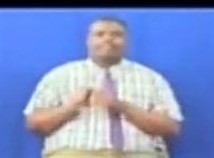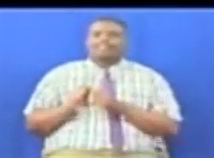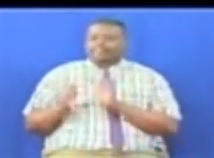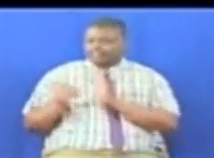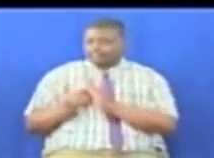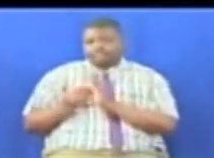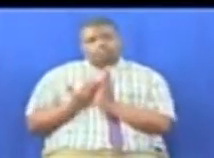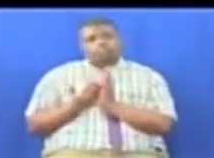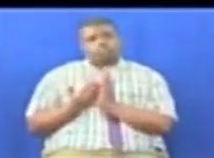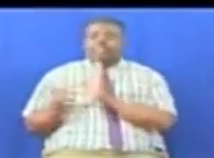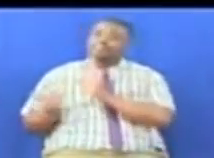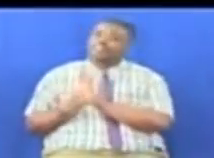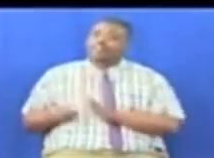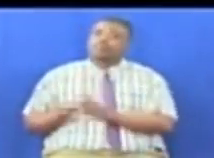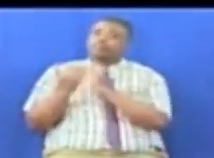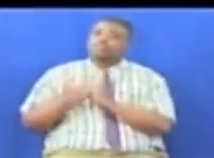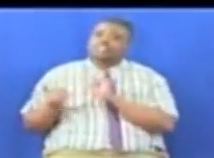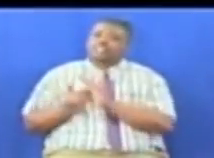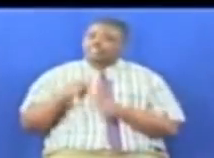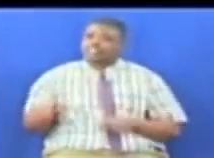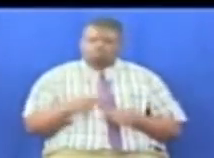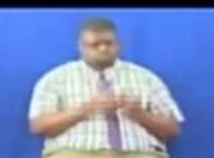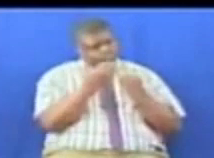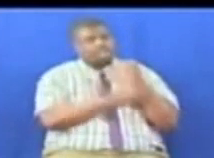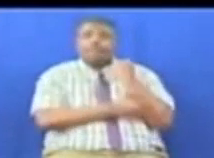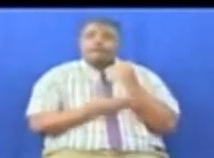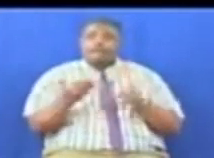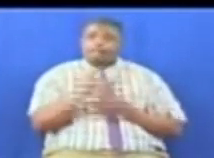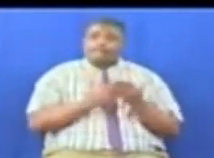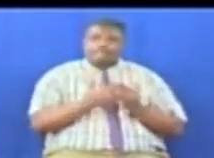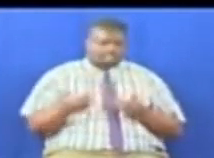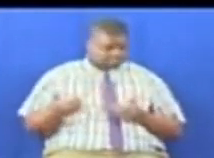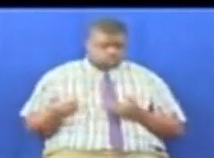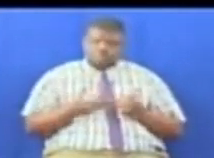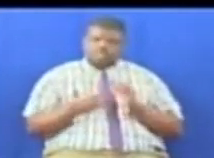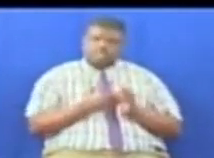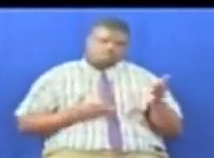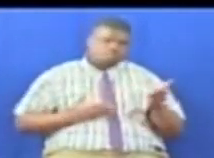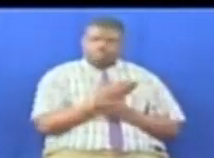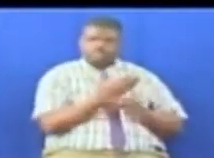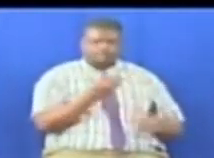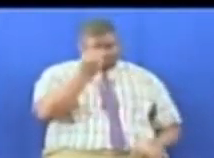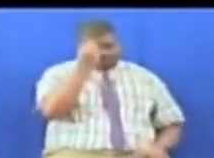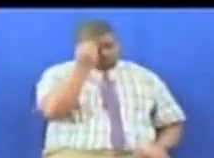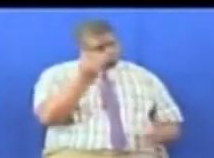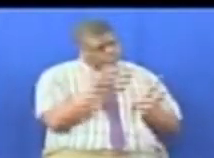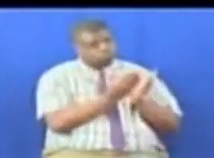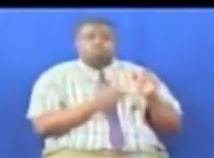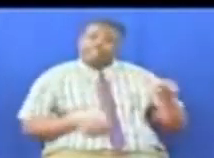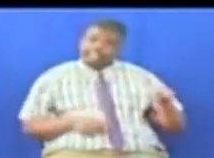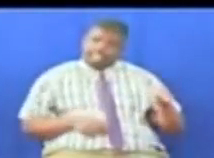sheria ya shule ya sheria ili kuwezesha sheria hiyo kutoa msamaha kwa baadhi ya wanasheria kuto kupitia kwenye mafunzo ya shule ya sheria. Mapendekezo